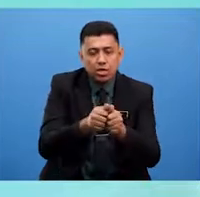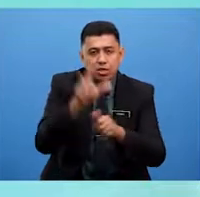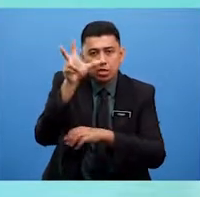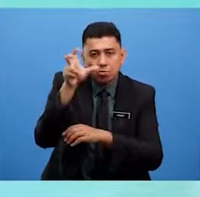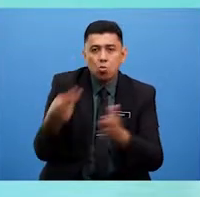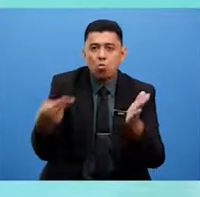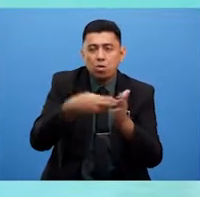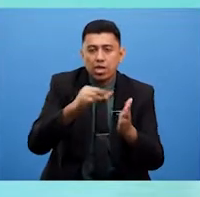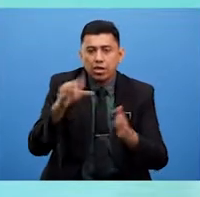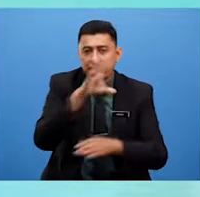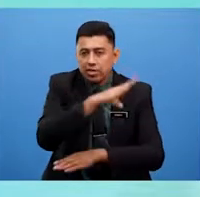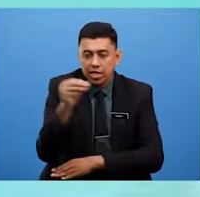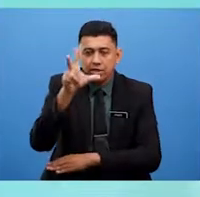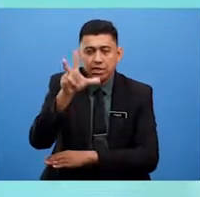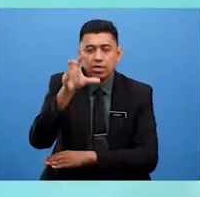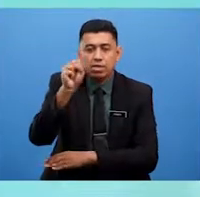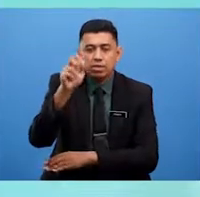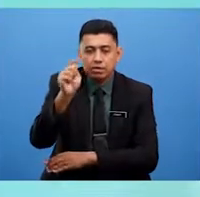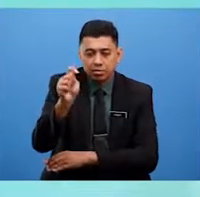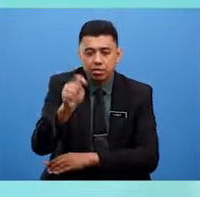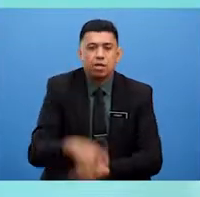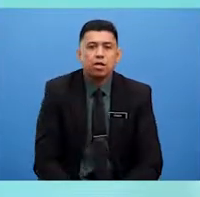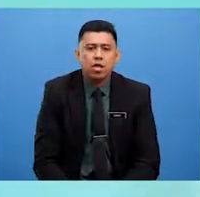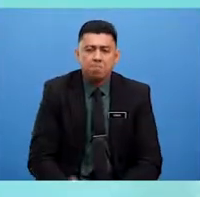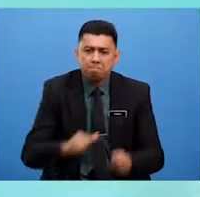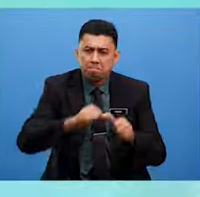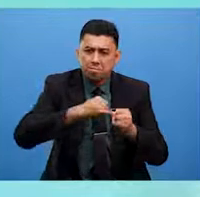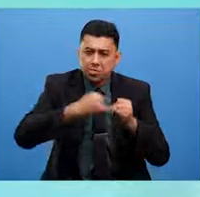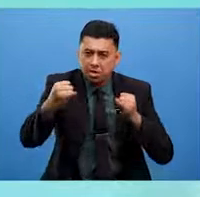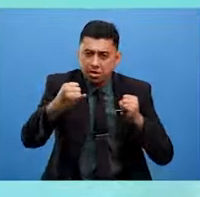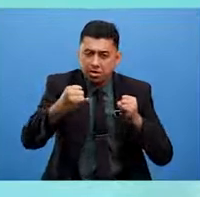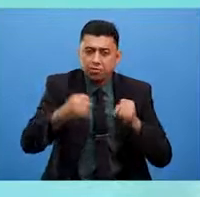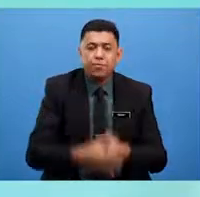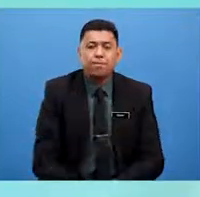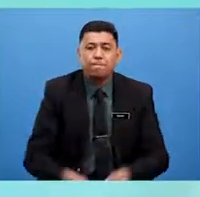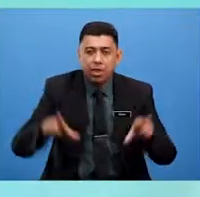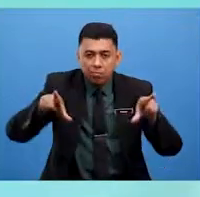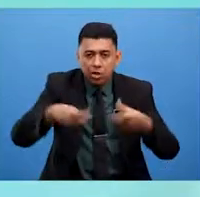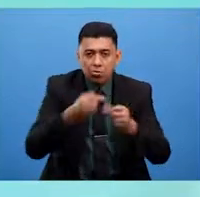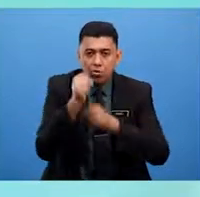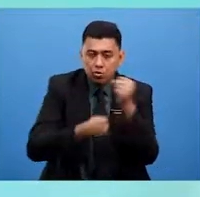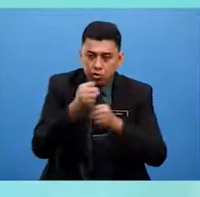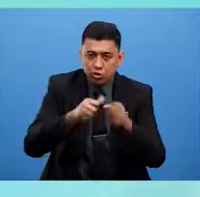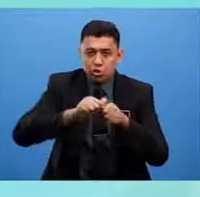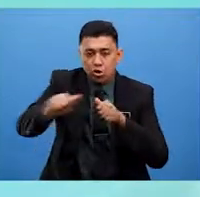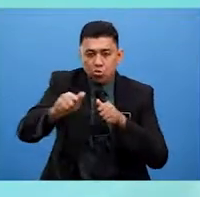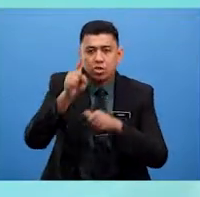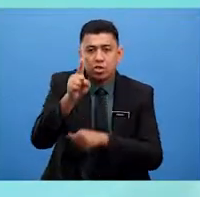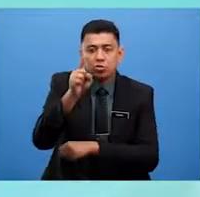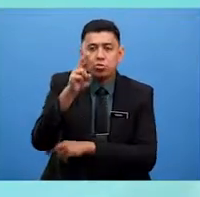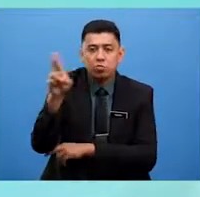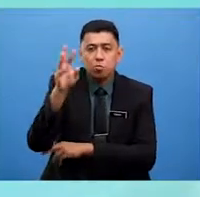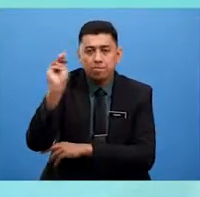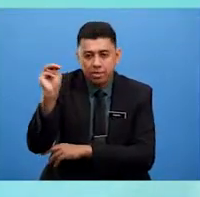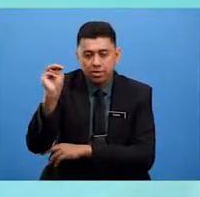dan 3 set. Dan yang terakhir ialah jarak, iaitu atlet melakukan larian sejauh 1000 meter.